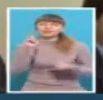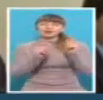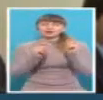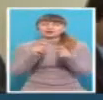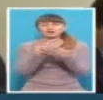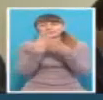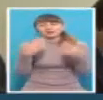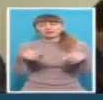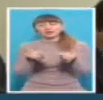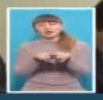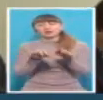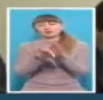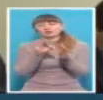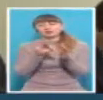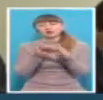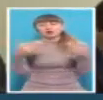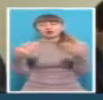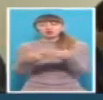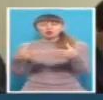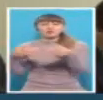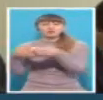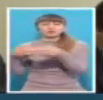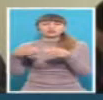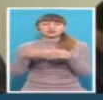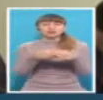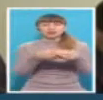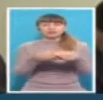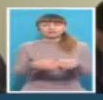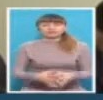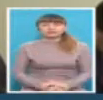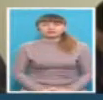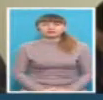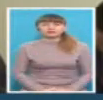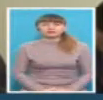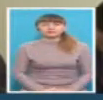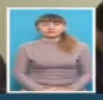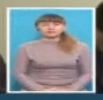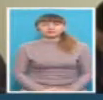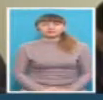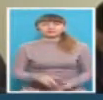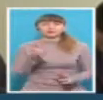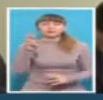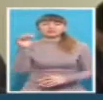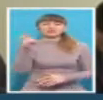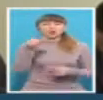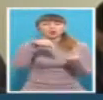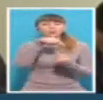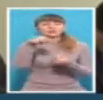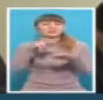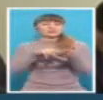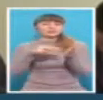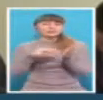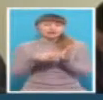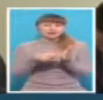ауылдық кітапханасы заманауи білім тарату орталығына айналды. Бизнес бастау жобасы бойынша жастардың 285